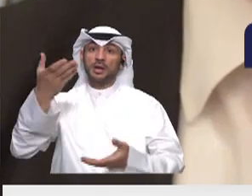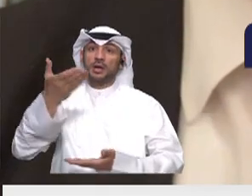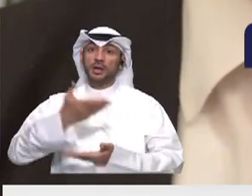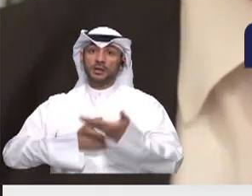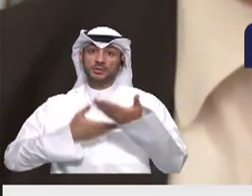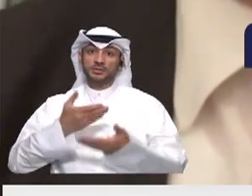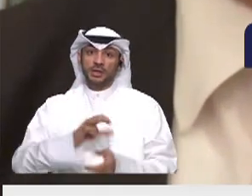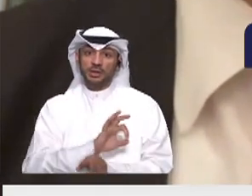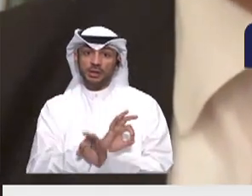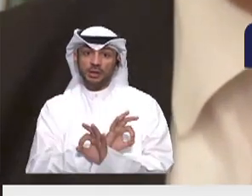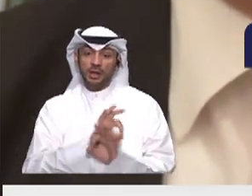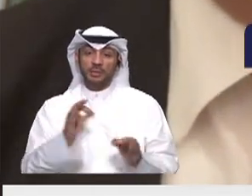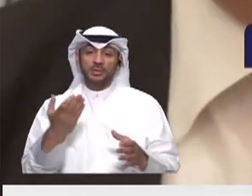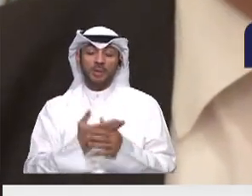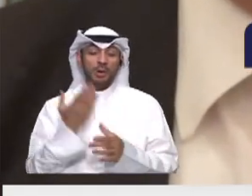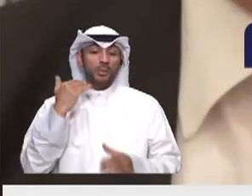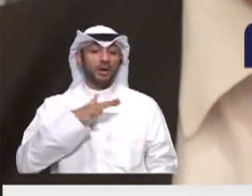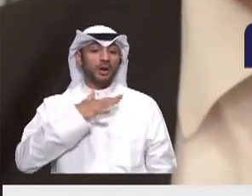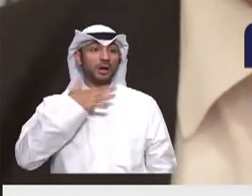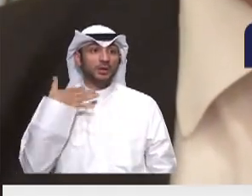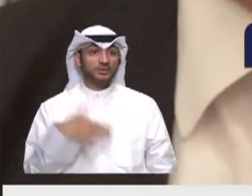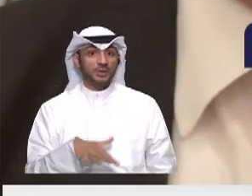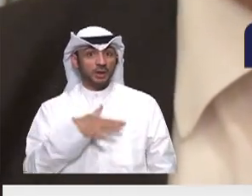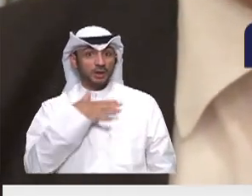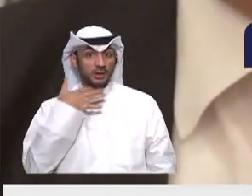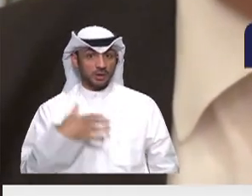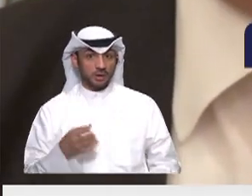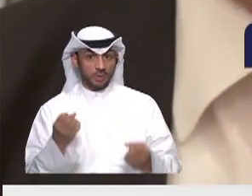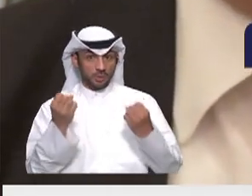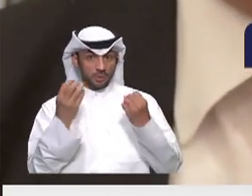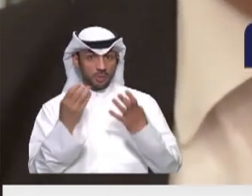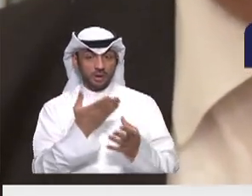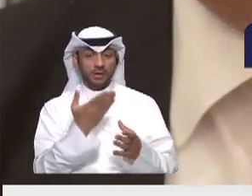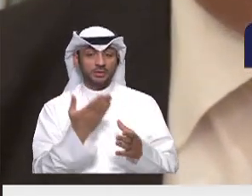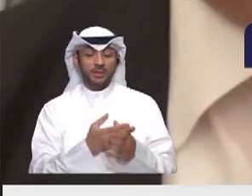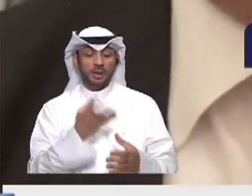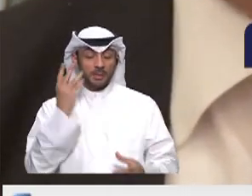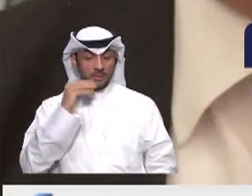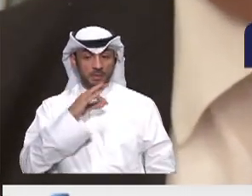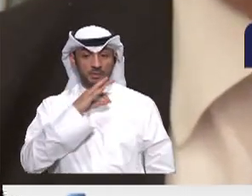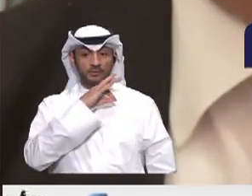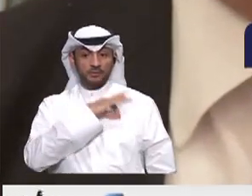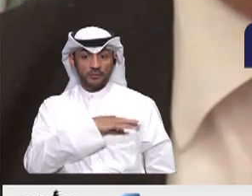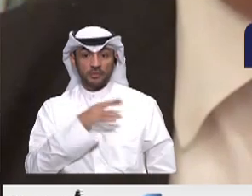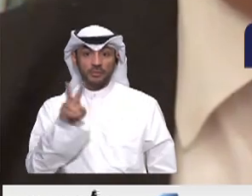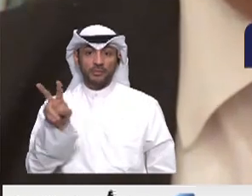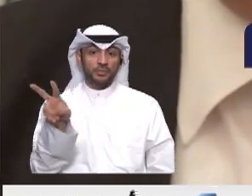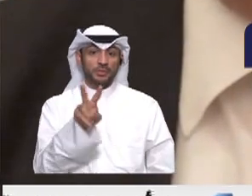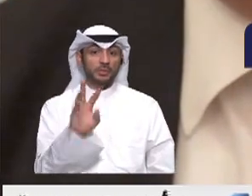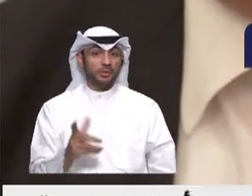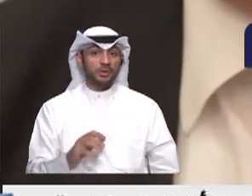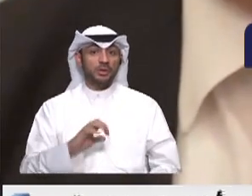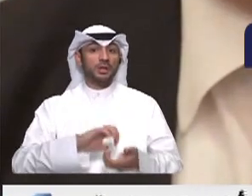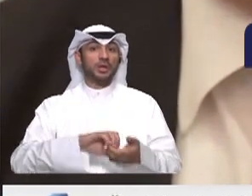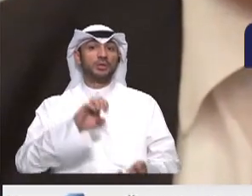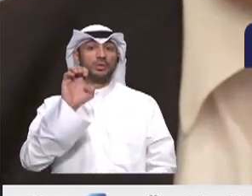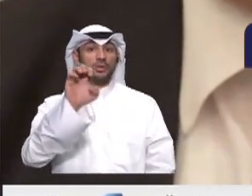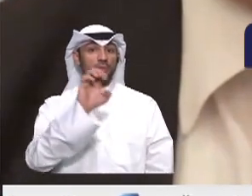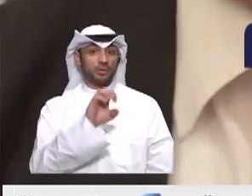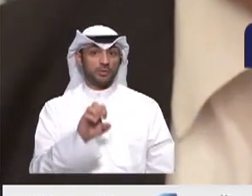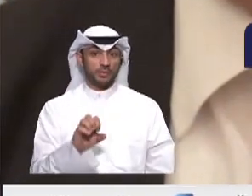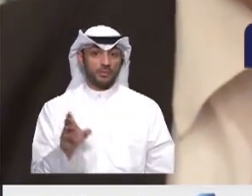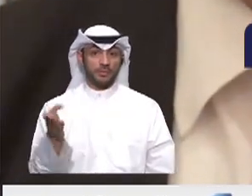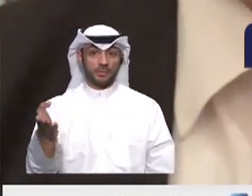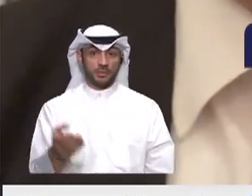تعويض هذه الخسائر في المبادلات لصالح دول الاتحاد الأوروبي. وفي